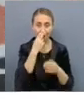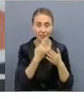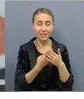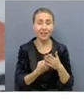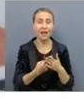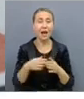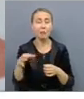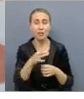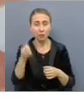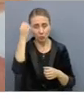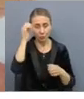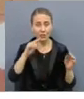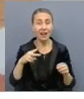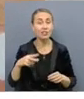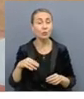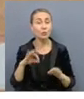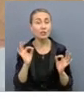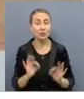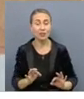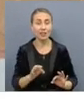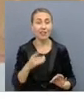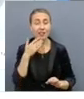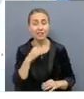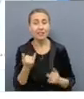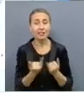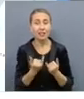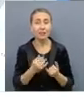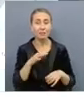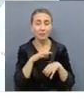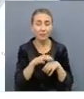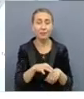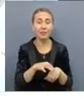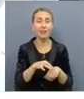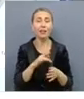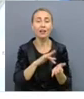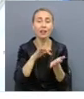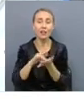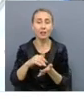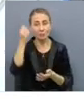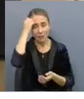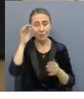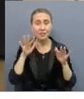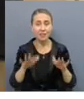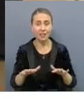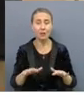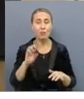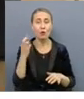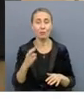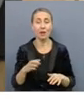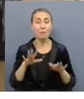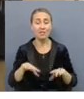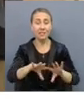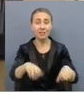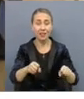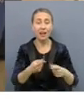областного музея литературы и искусства. Для иностранных гостей были проведены экскурсии по сакральным местам Бурабая. Местные власти, а также